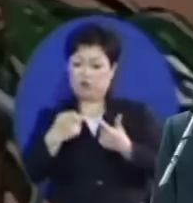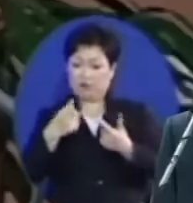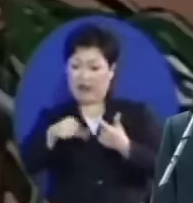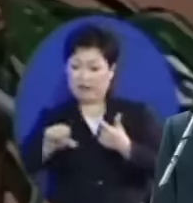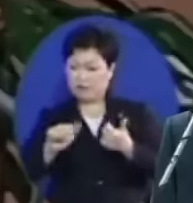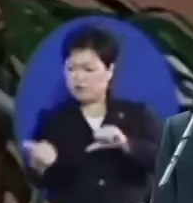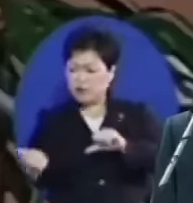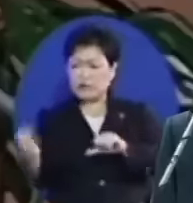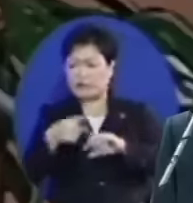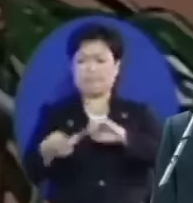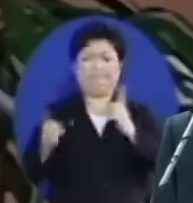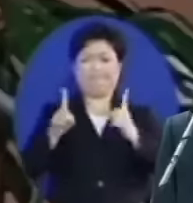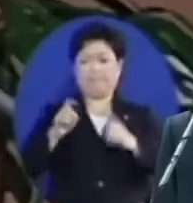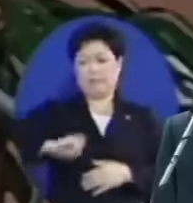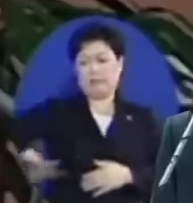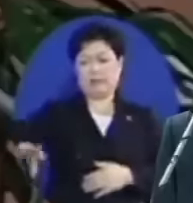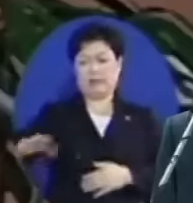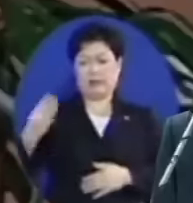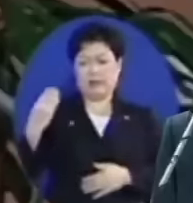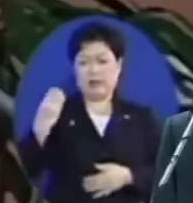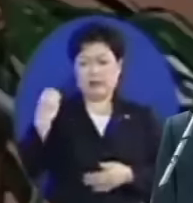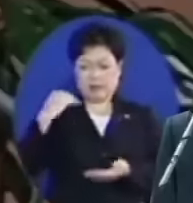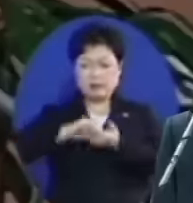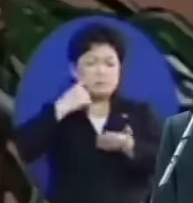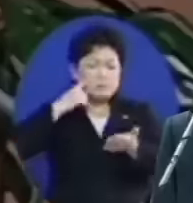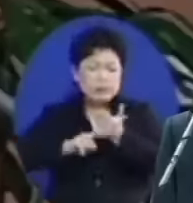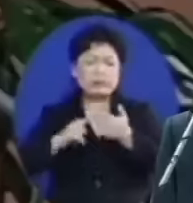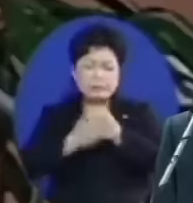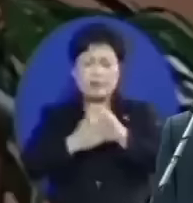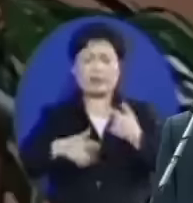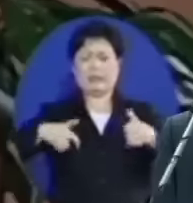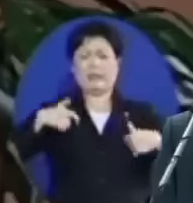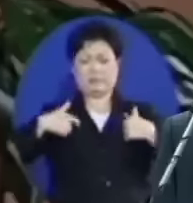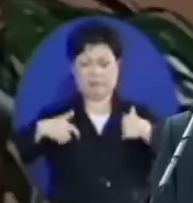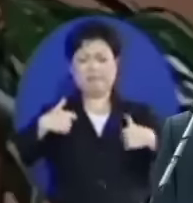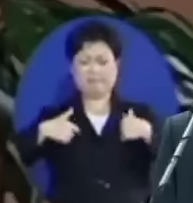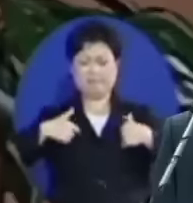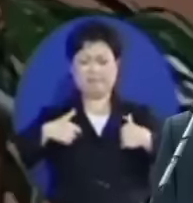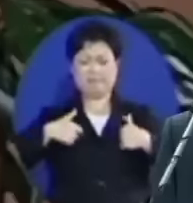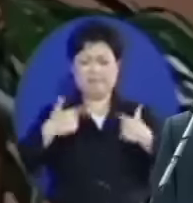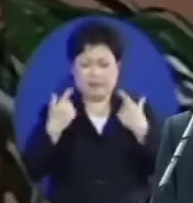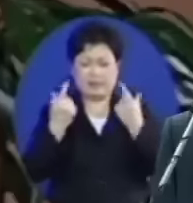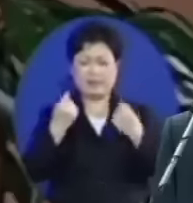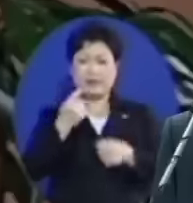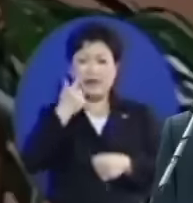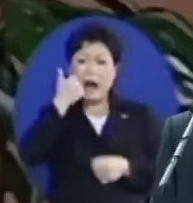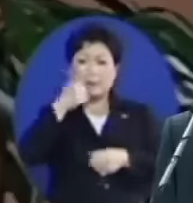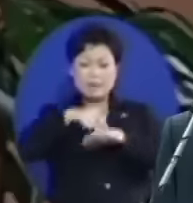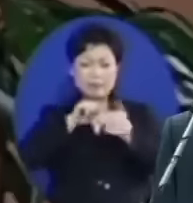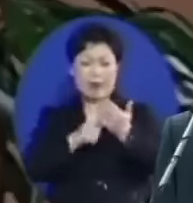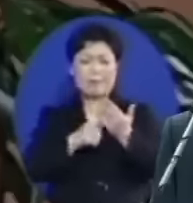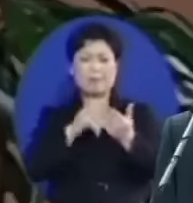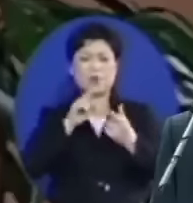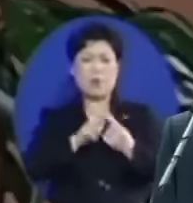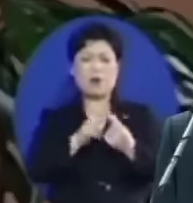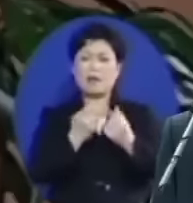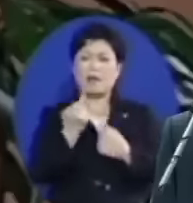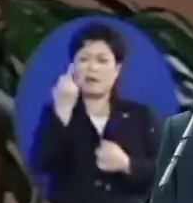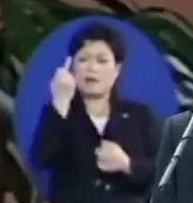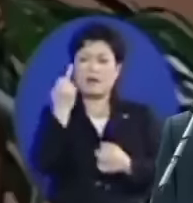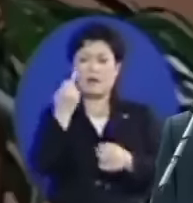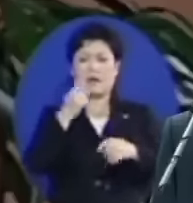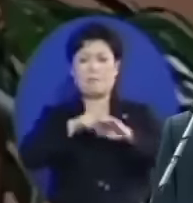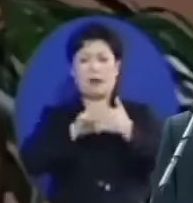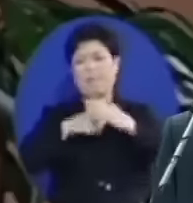살아났으며 잃었다가 얻었으니 우리가 기뻐하는 것이 즐거워하는 것이 마땅하다. 이게 아버지의 마음과 형제의 마음이